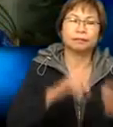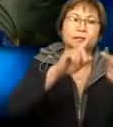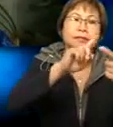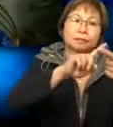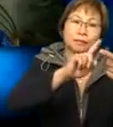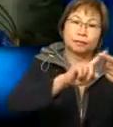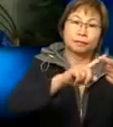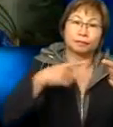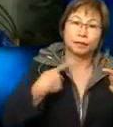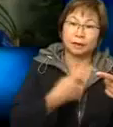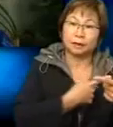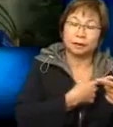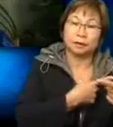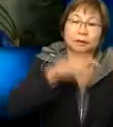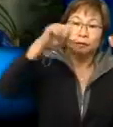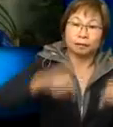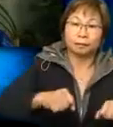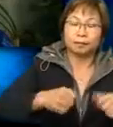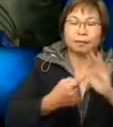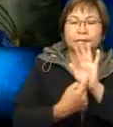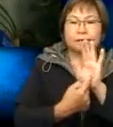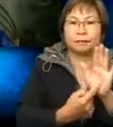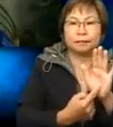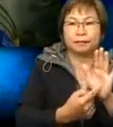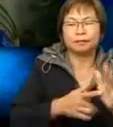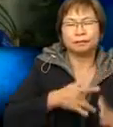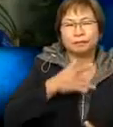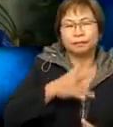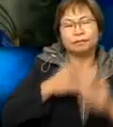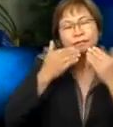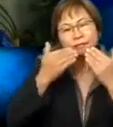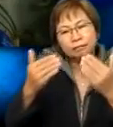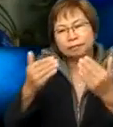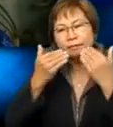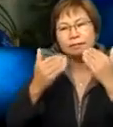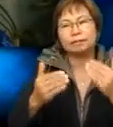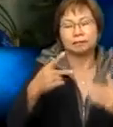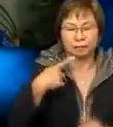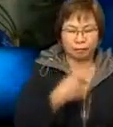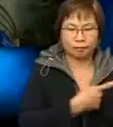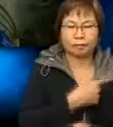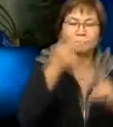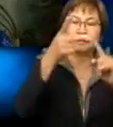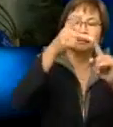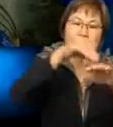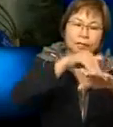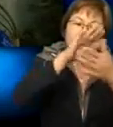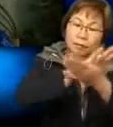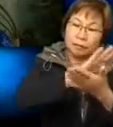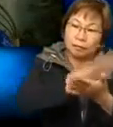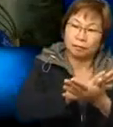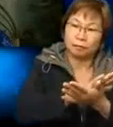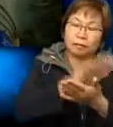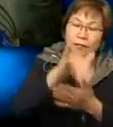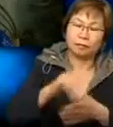Yang kedua, kita juga boleh menunjukkan rasa terima kasih kita kepada